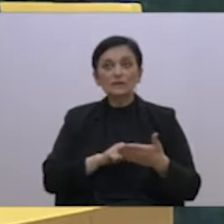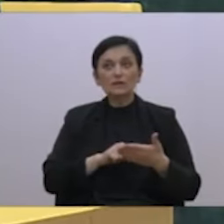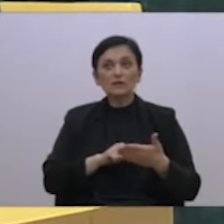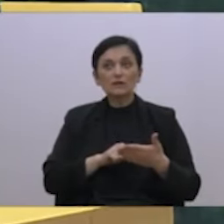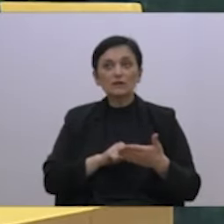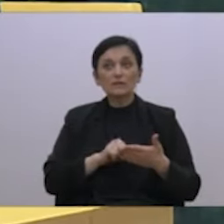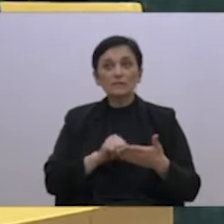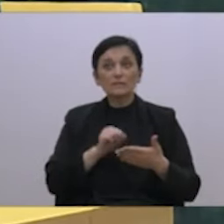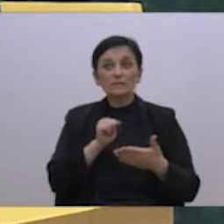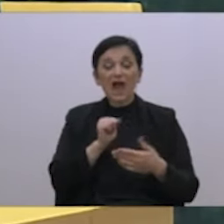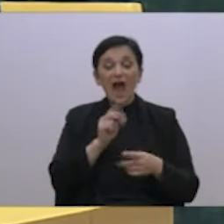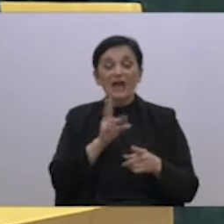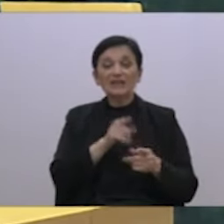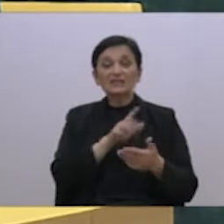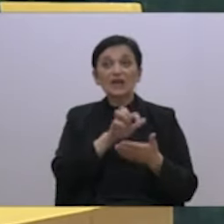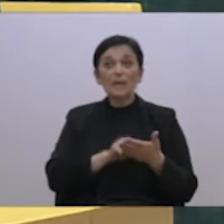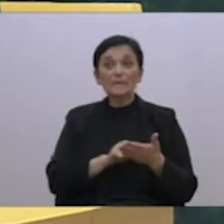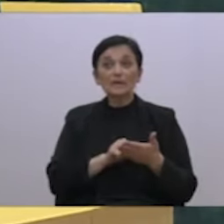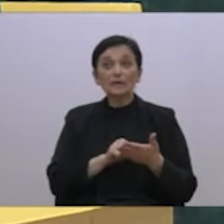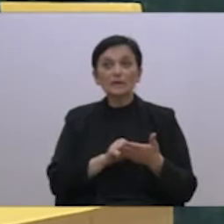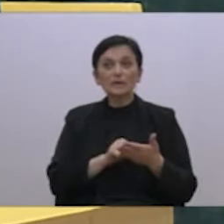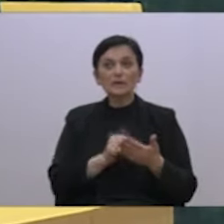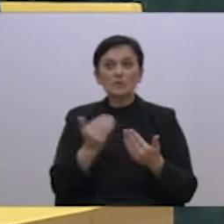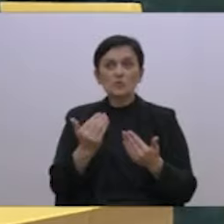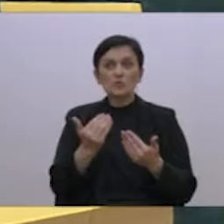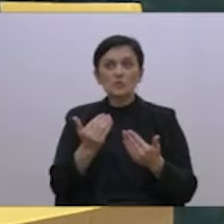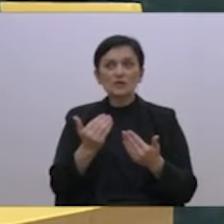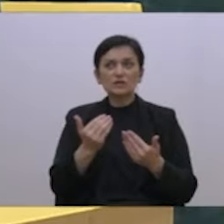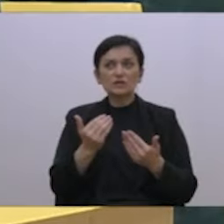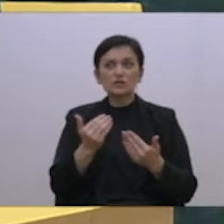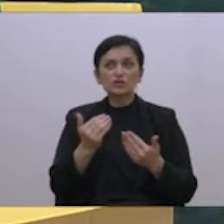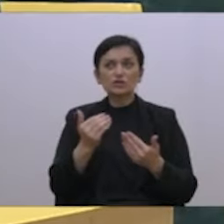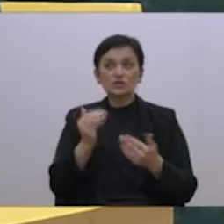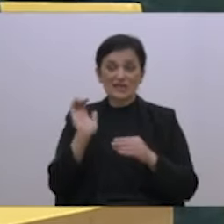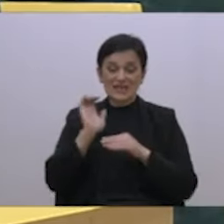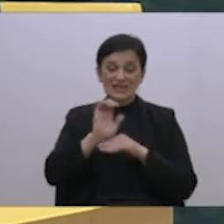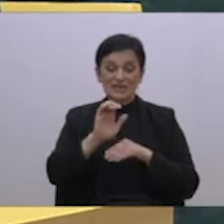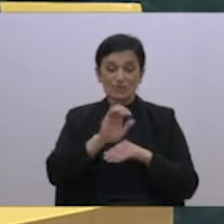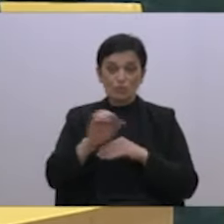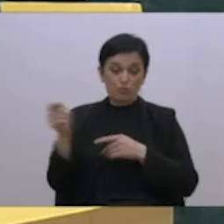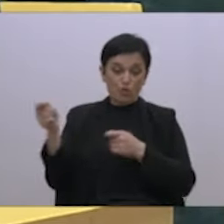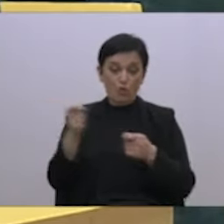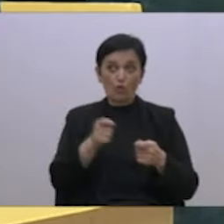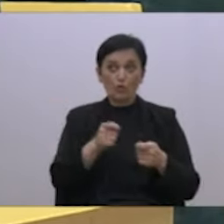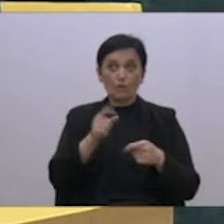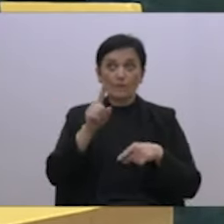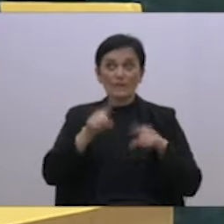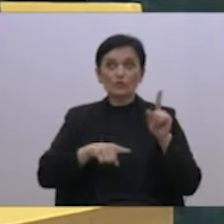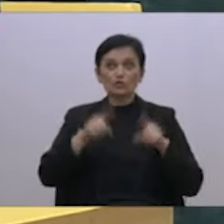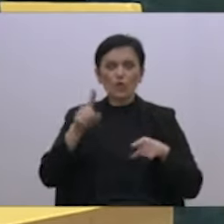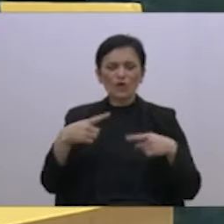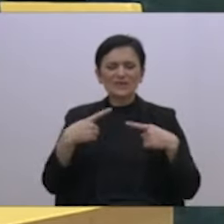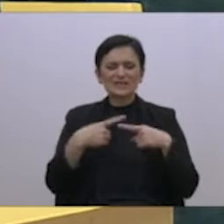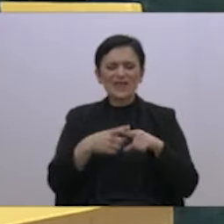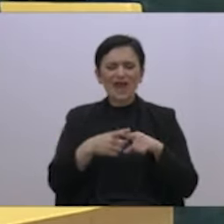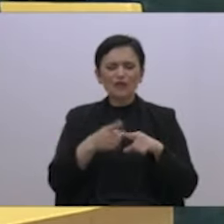ეს აქტივი დაიბეგრება მისი შემოტანა იმპორტით ზოგიერთი ტიპის ტექნოლოგიური